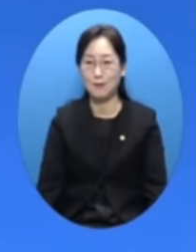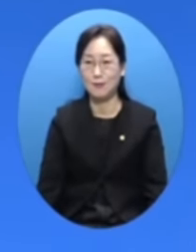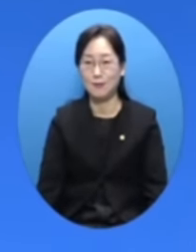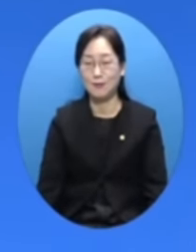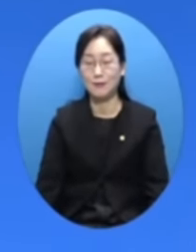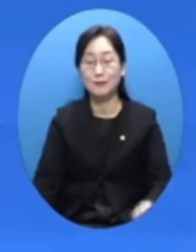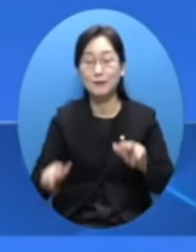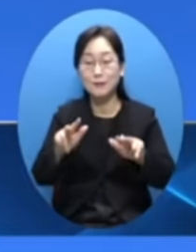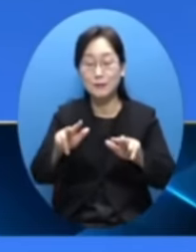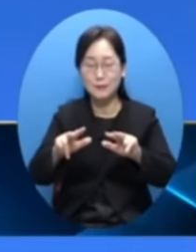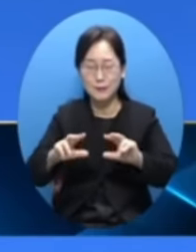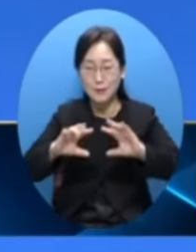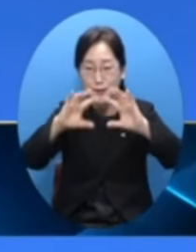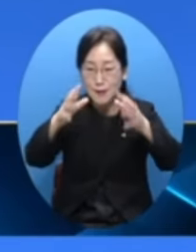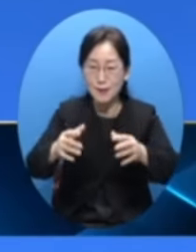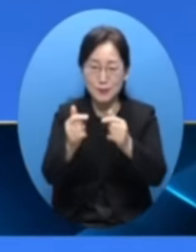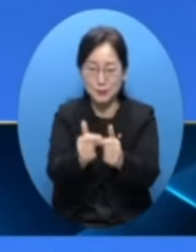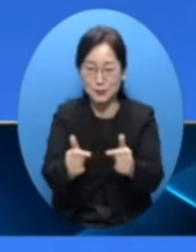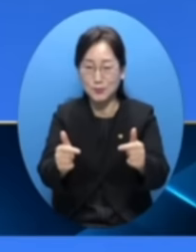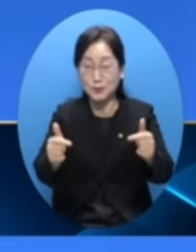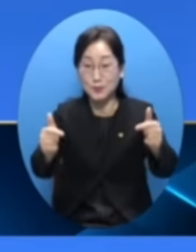이 세계적인 부흥의 역사에